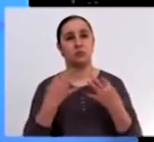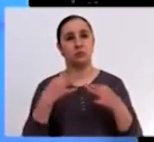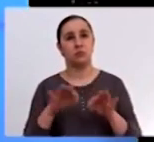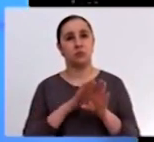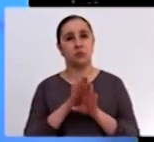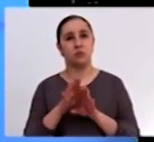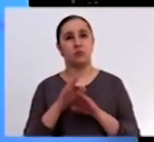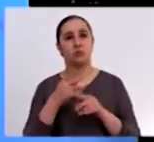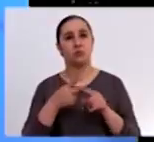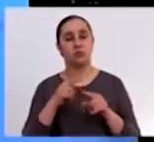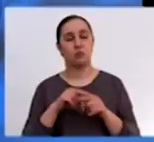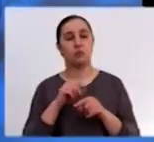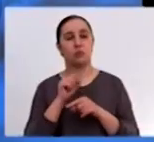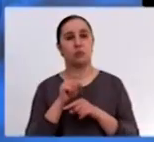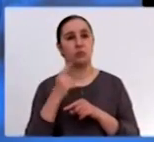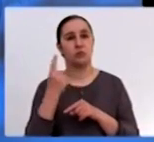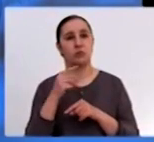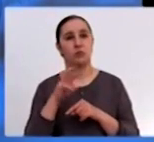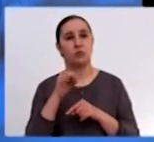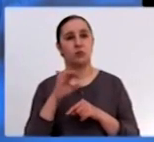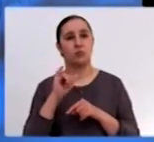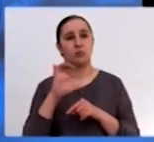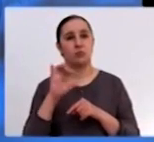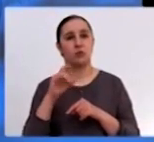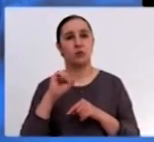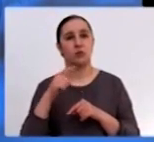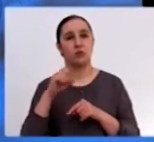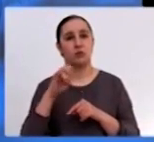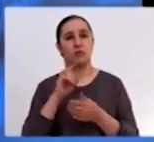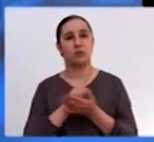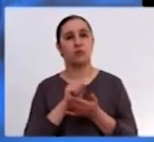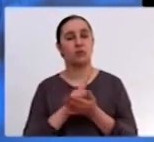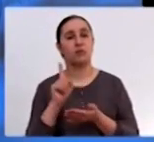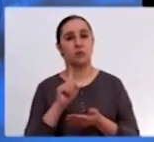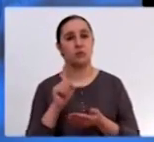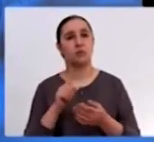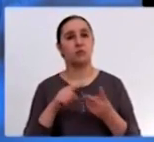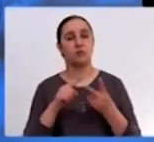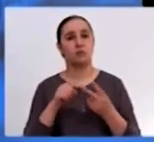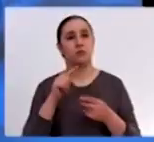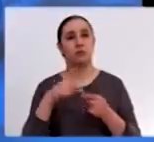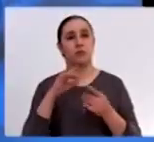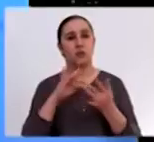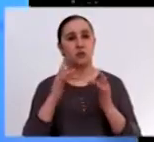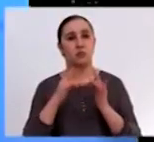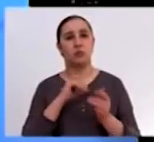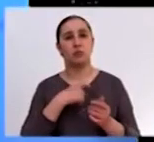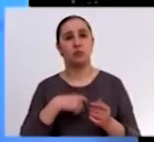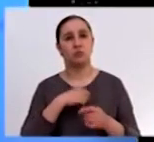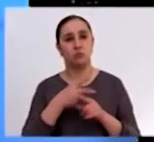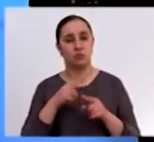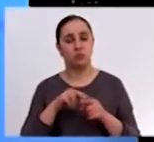Mustaqil bajarish uchun topshiriq. Birinchisi, Mail User Agent vazifasi nima? Keyingisi, internetda o'zingiz